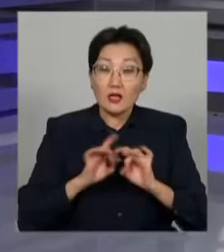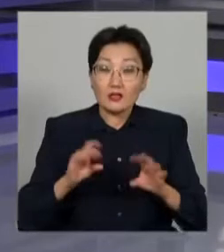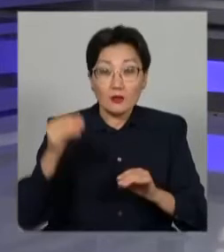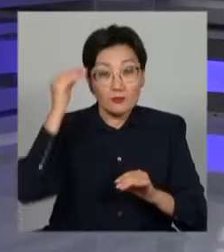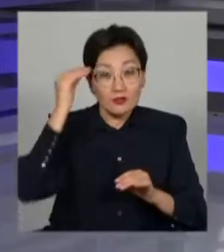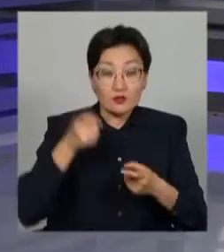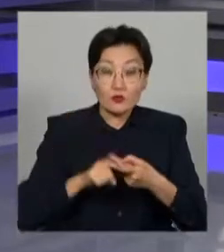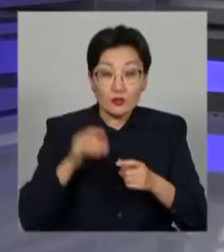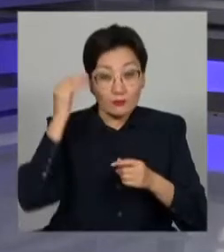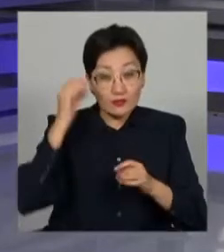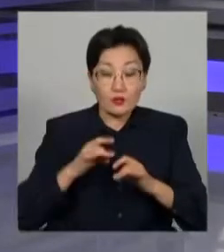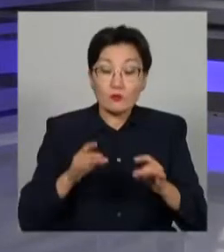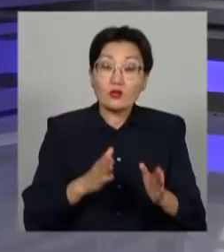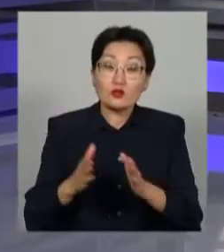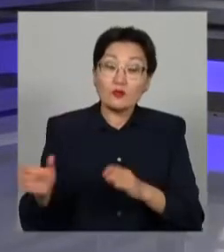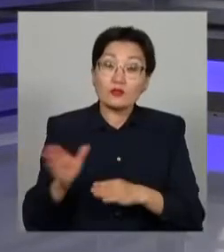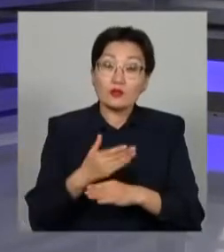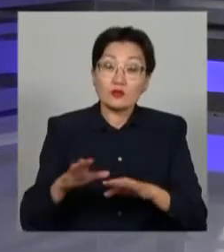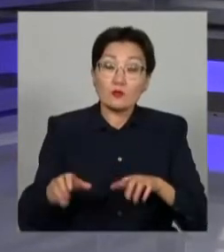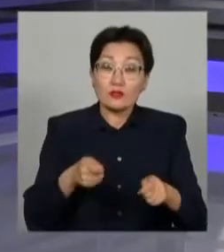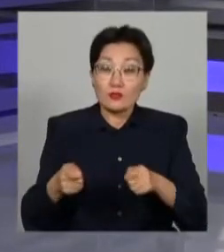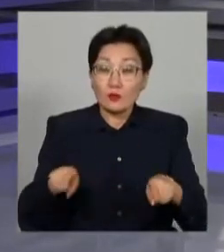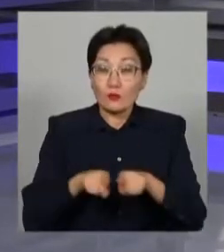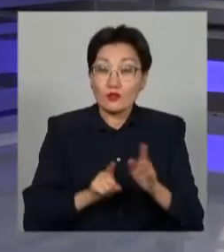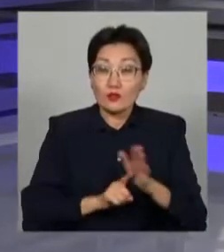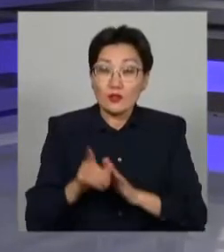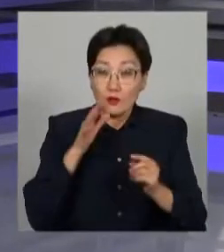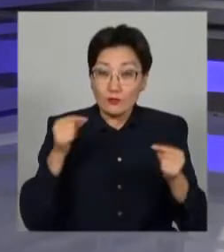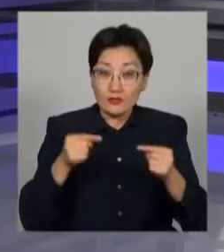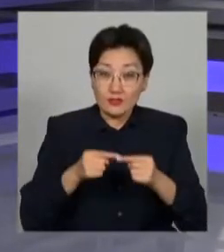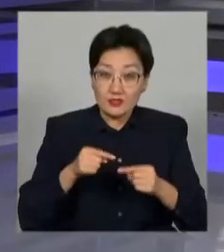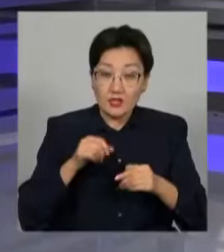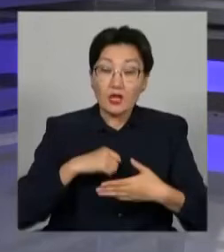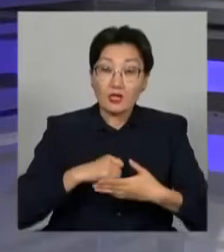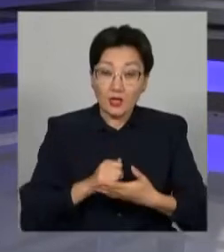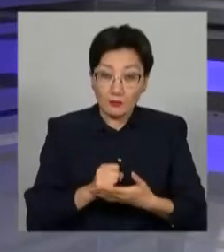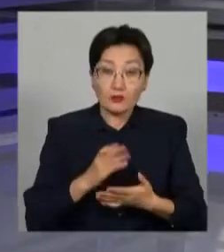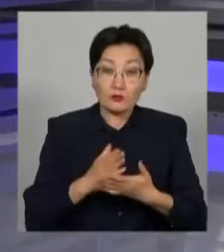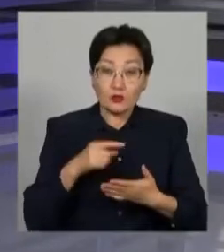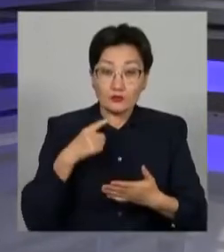Сөзінше, мұндай жүйені жою керек. Мемлекет басшысы бұл бастаманы дер кезінде көтеріп отыр дейді.